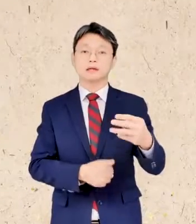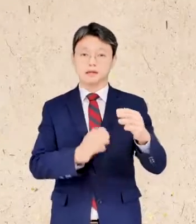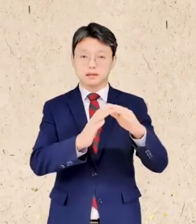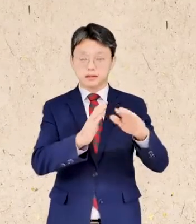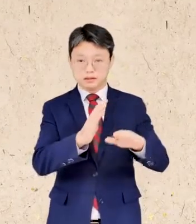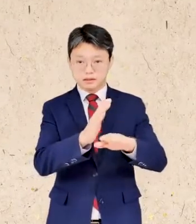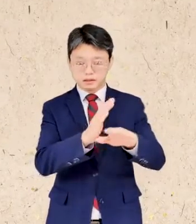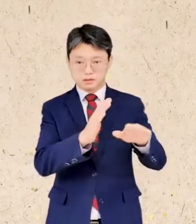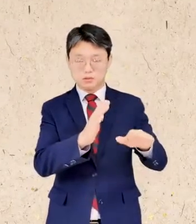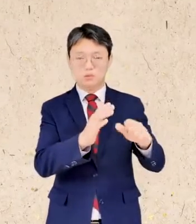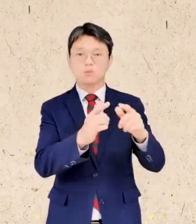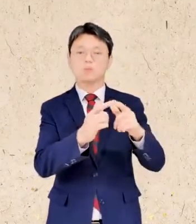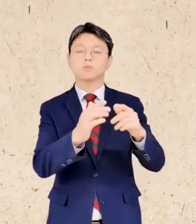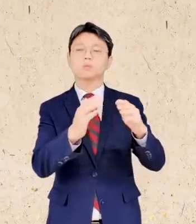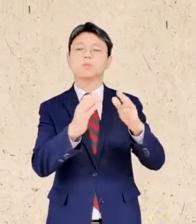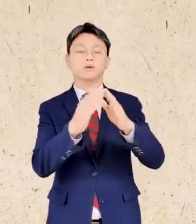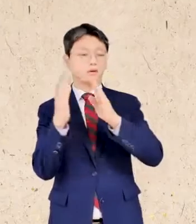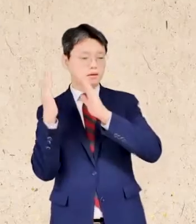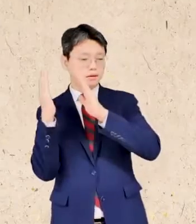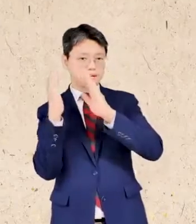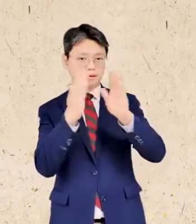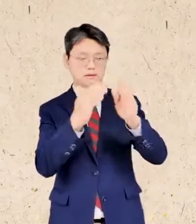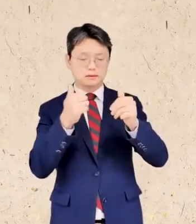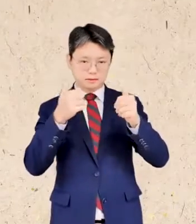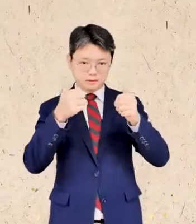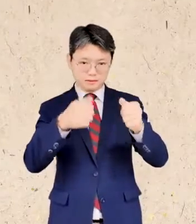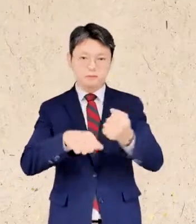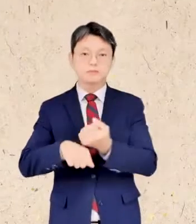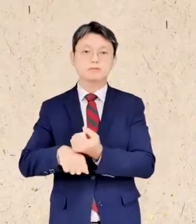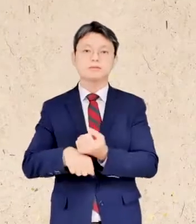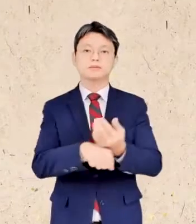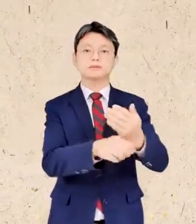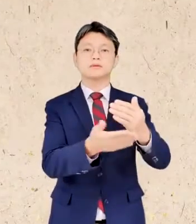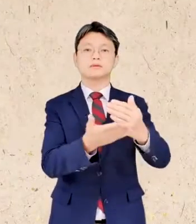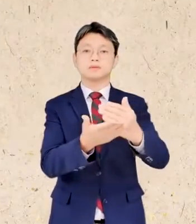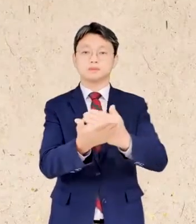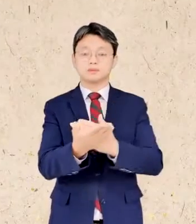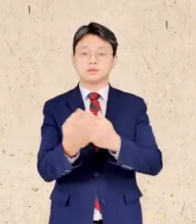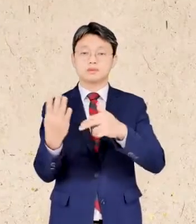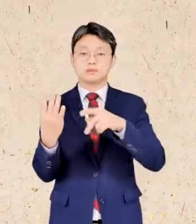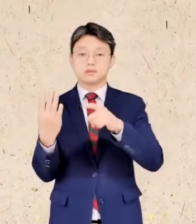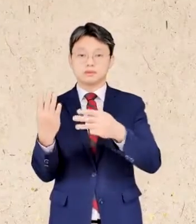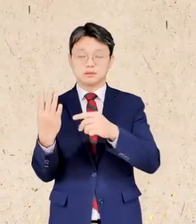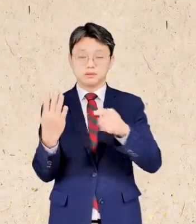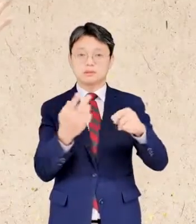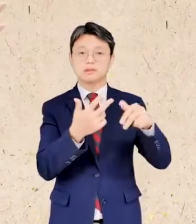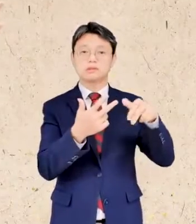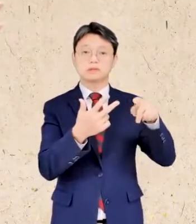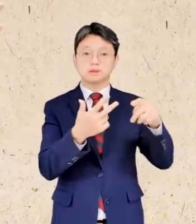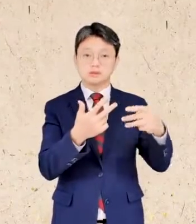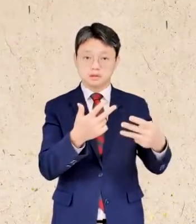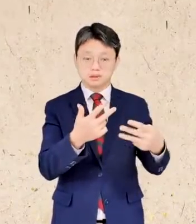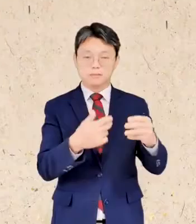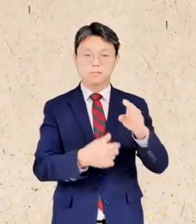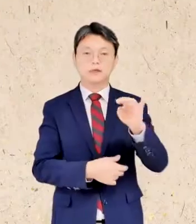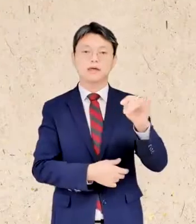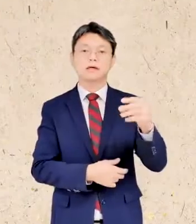수신자인 빌레몬과 그의 가족 그리고 그 교회를 향해 인사하고 있는 내용입니다. 다음